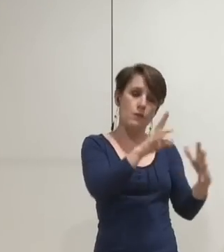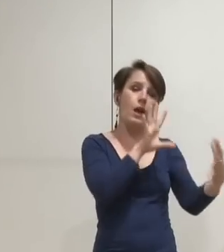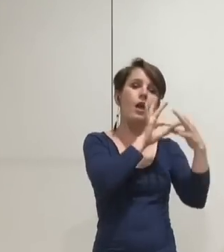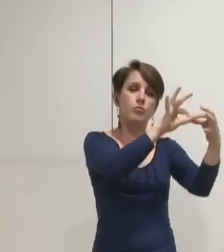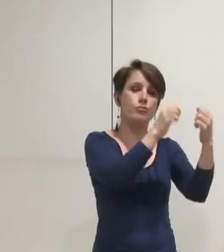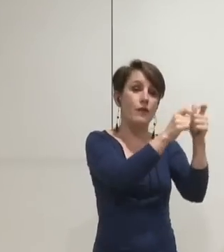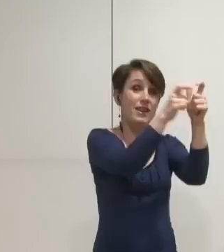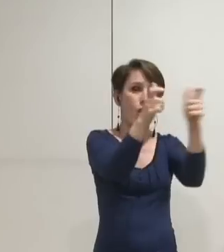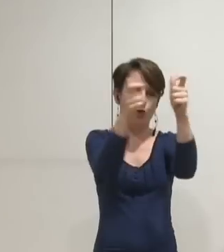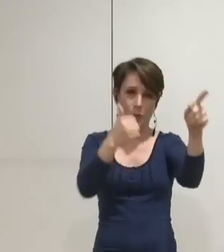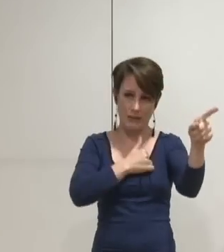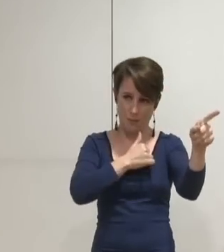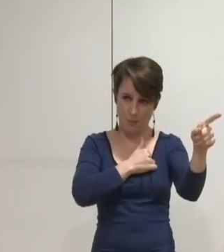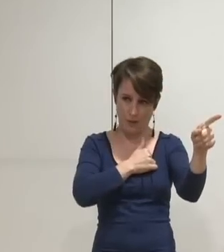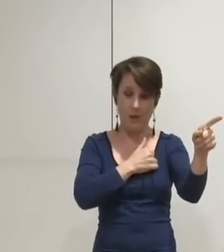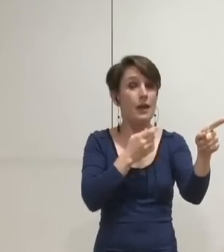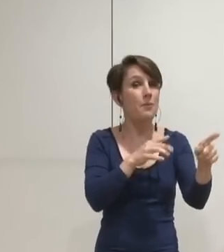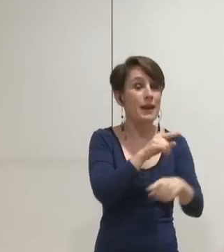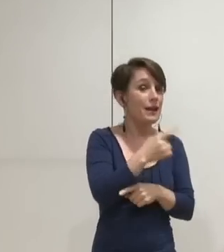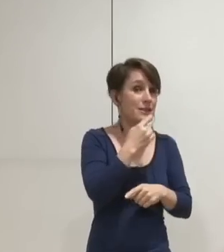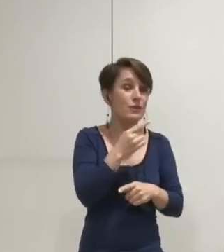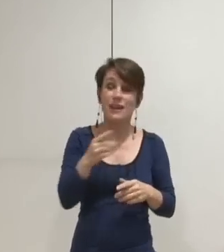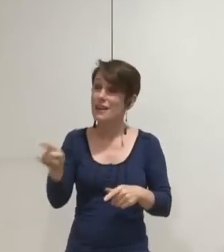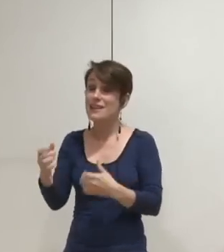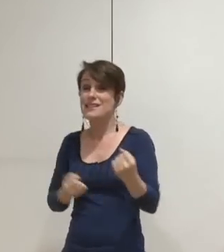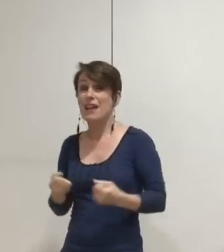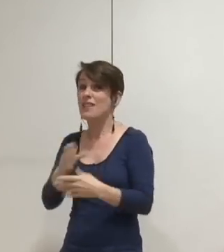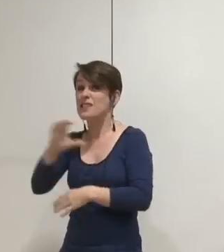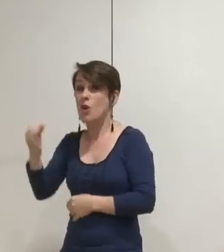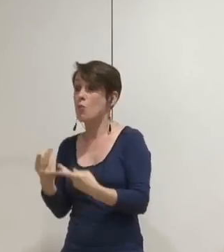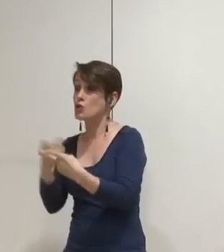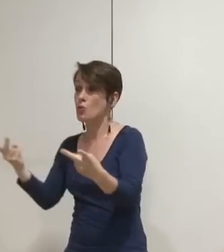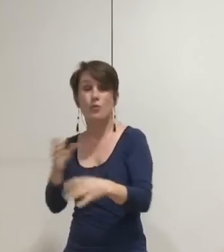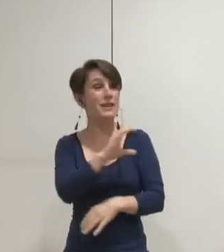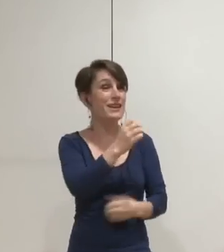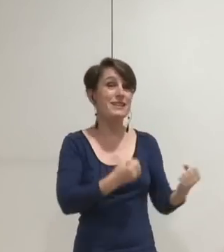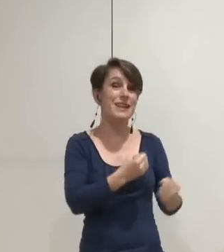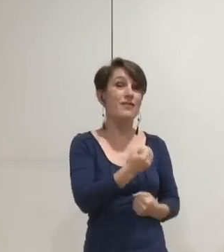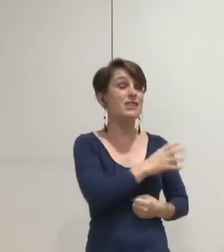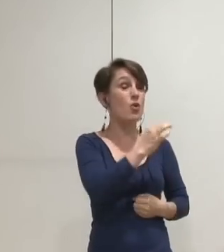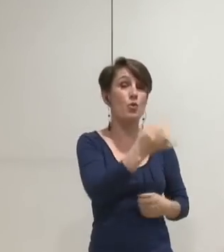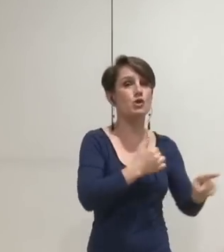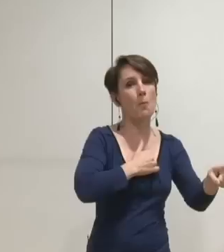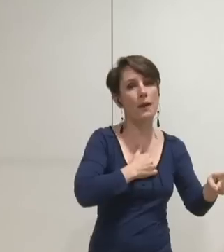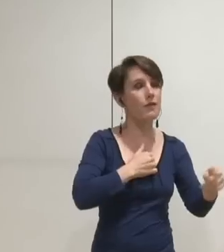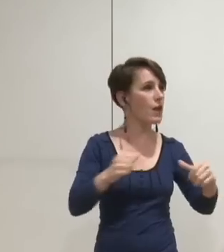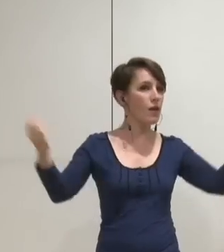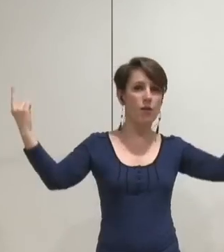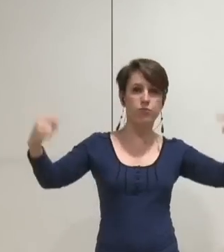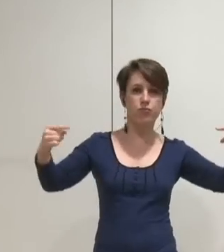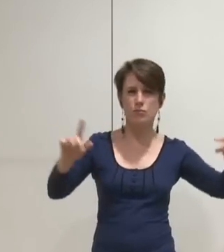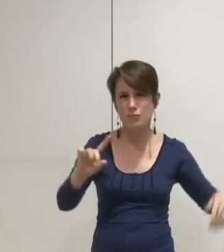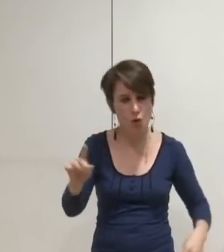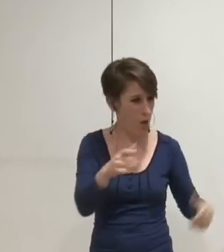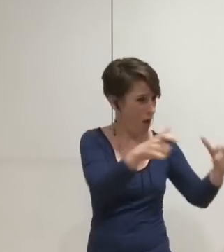appel d'offre il n'y avait pas un service complètement public d'un côté et les grandes entreprises du CAC 40 de l'autre des deux côtés vous aviez des